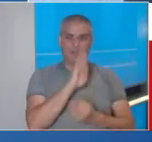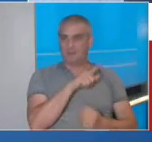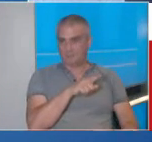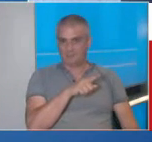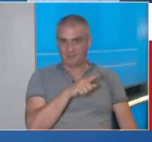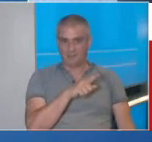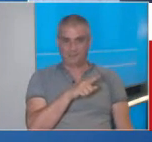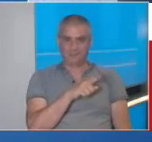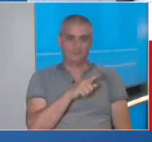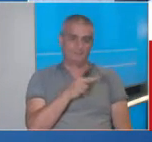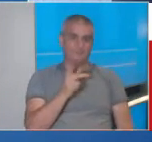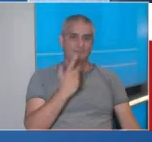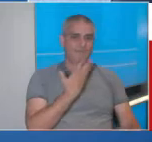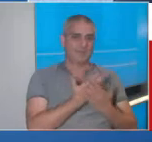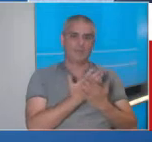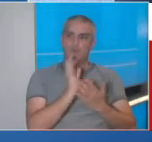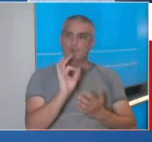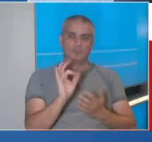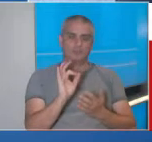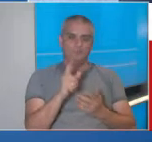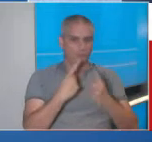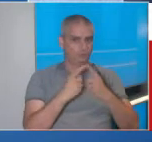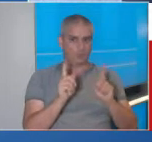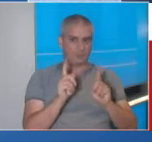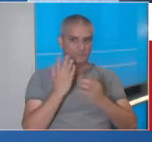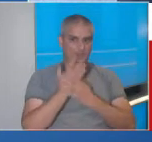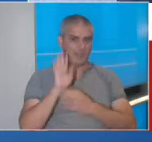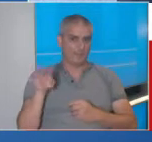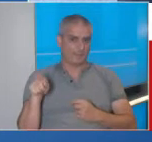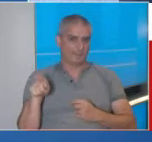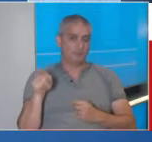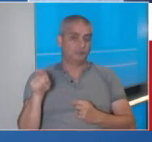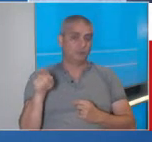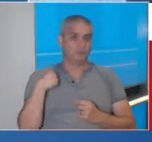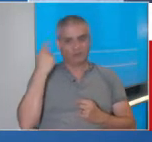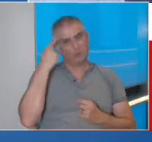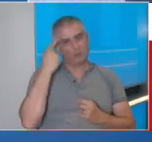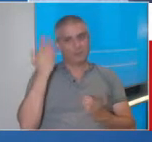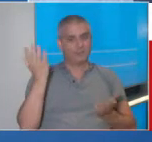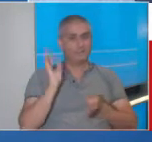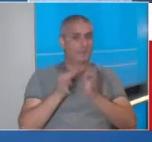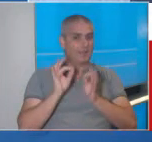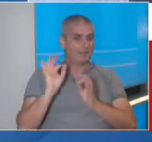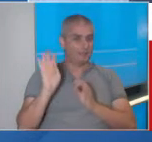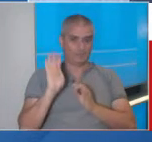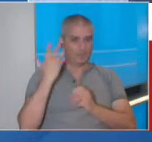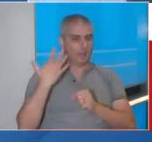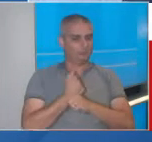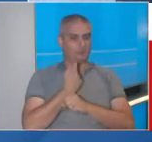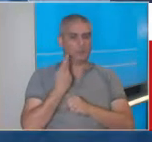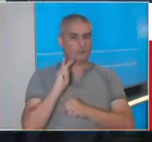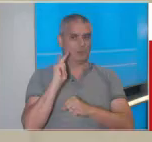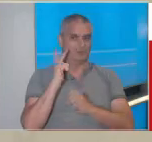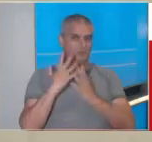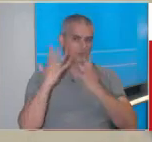נתניהו לפי העדויות שלהם, זה שונה לחלוטין מתיק 4000, ששם אנחנו יודעים לפרקליטיו של נתניהו הייתה הצלחה הרבה